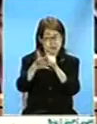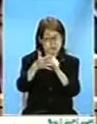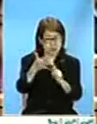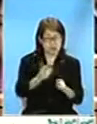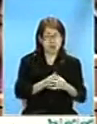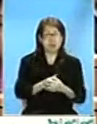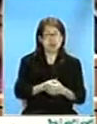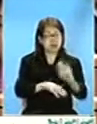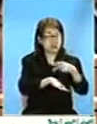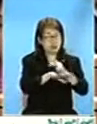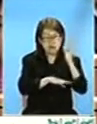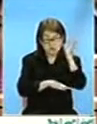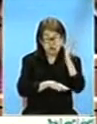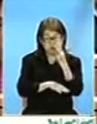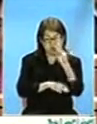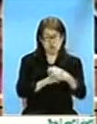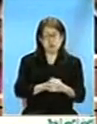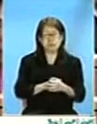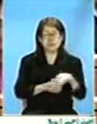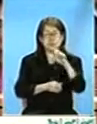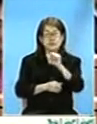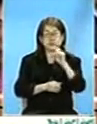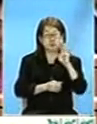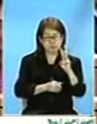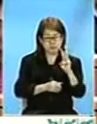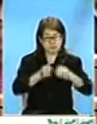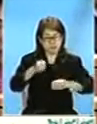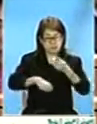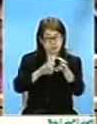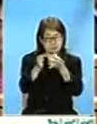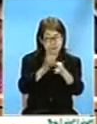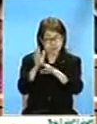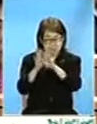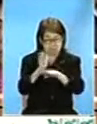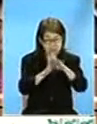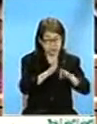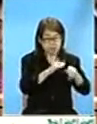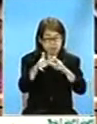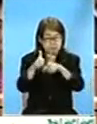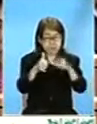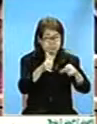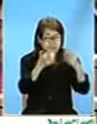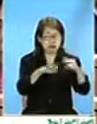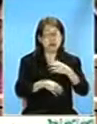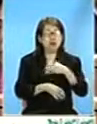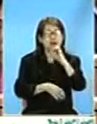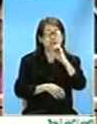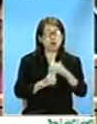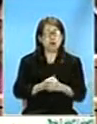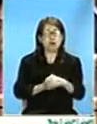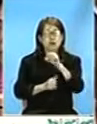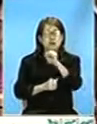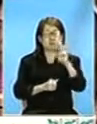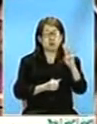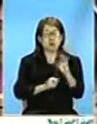าสิ่งที่สมาชิกรัฐสภาอภิปรายไปแล้วซึ่งผมเรียนยืนยันว่าส่วนใหญ่แตก